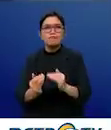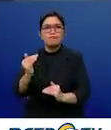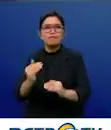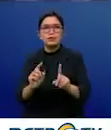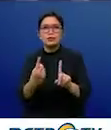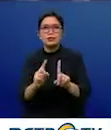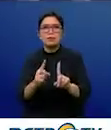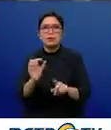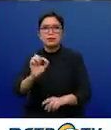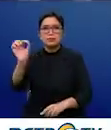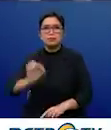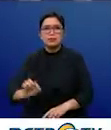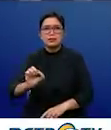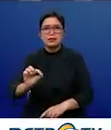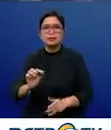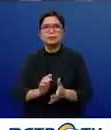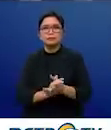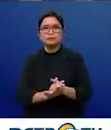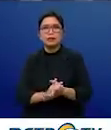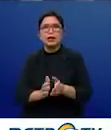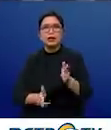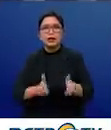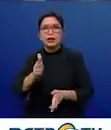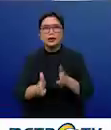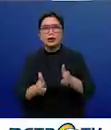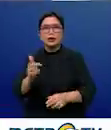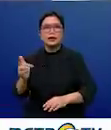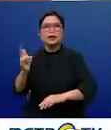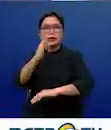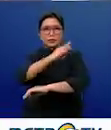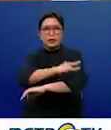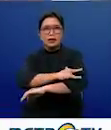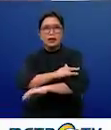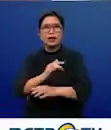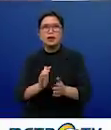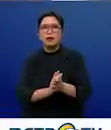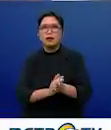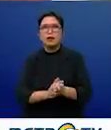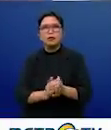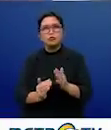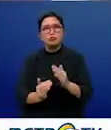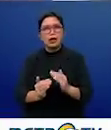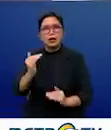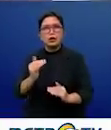April 2019, tingkat okupansi kereta bandara bahkan mencapai 20 hingga 25%.